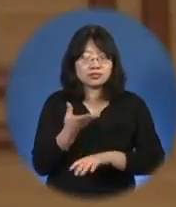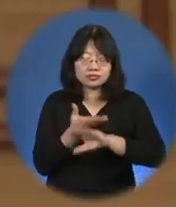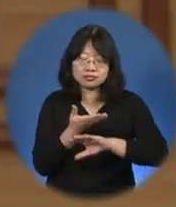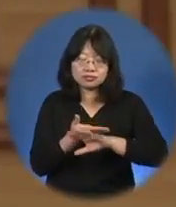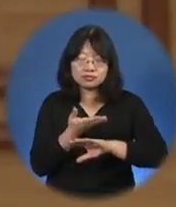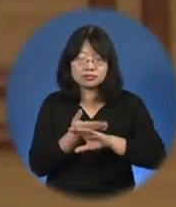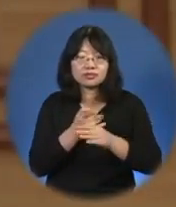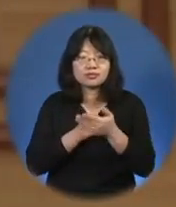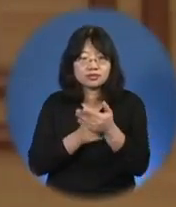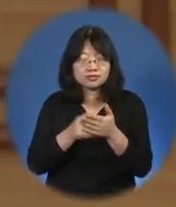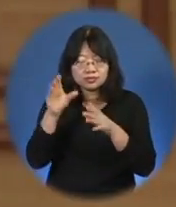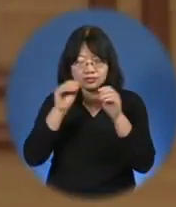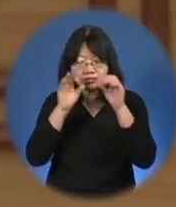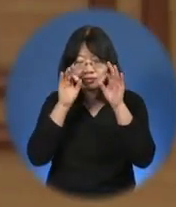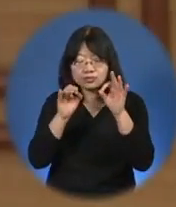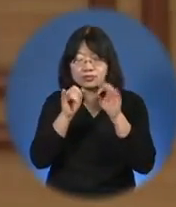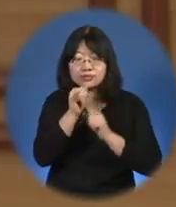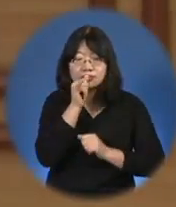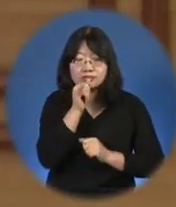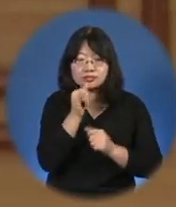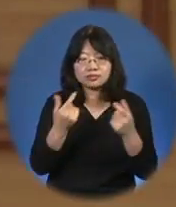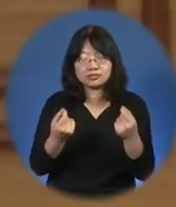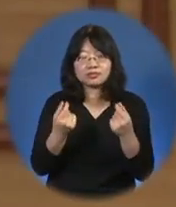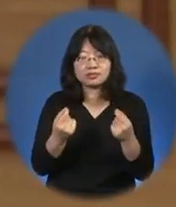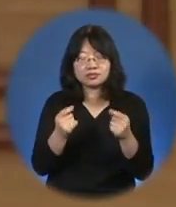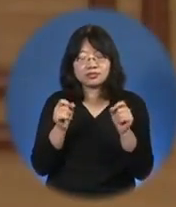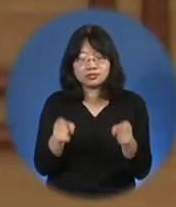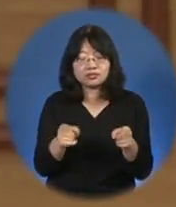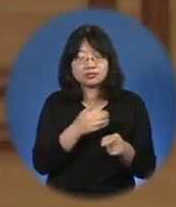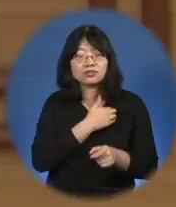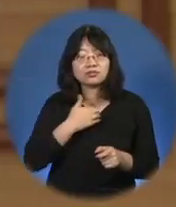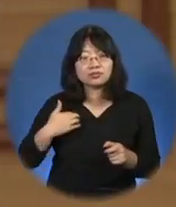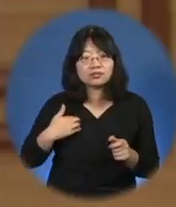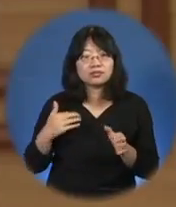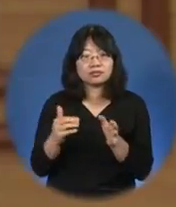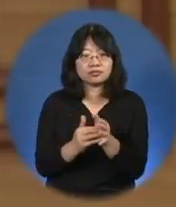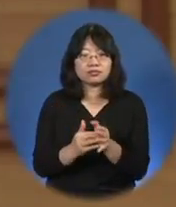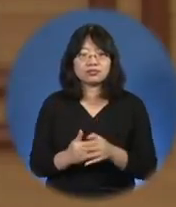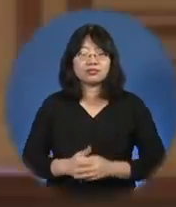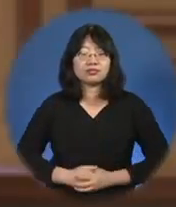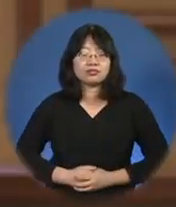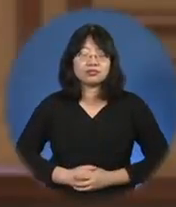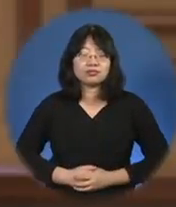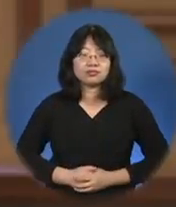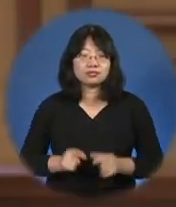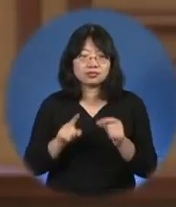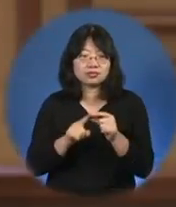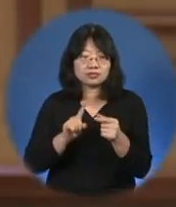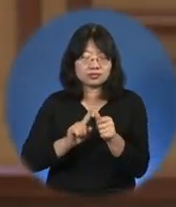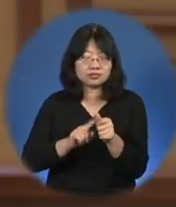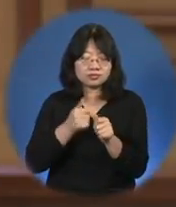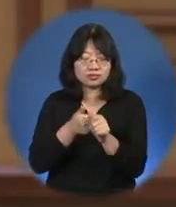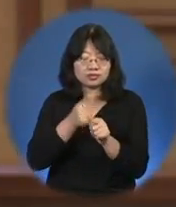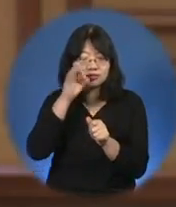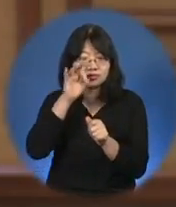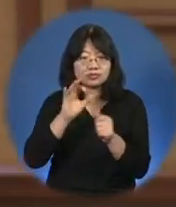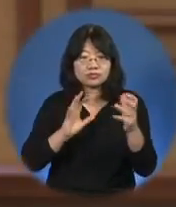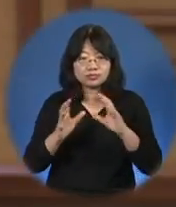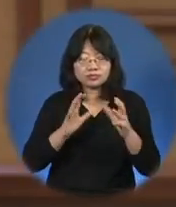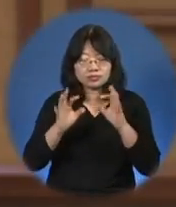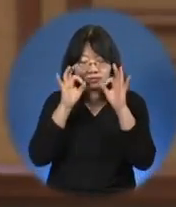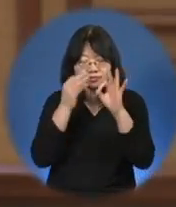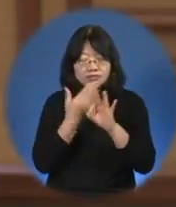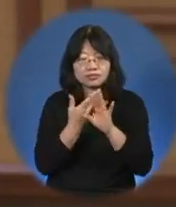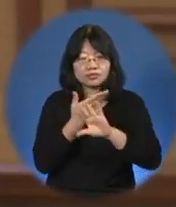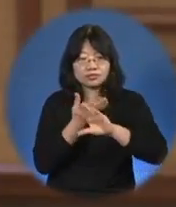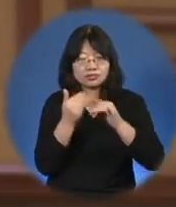다른 의견도 들어볼 수 있는 예, 예. 예, 그런 기회는 충분히 됐었다고 믿습니다. 뭐 글자 그대로 이 토론이라고 하는